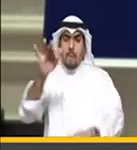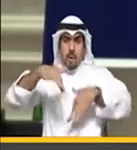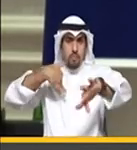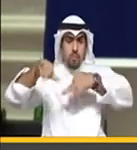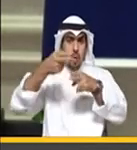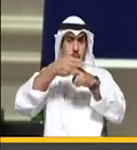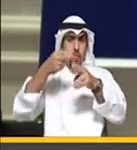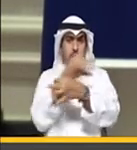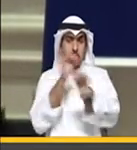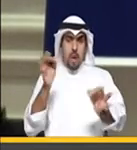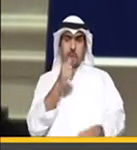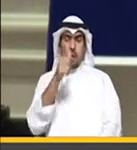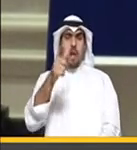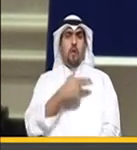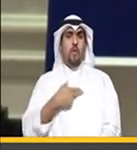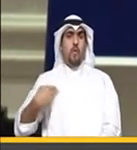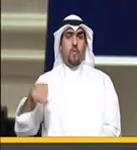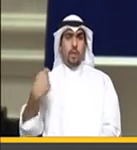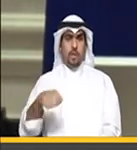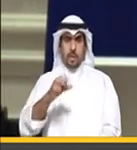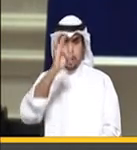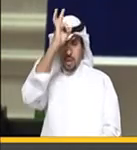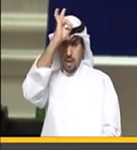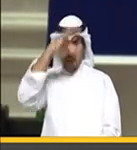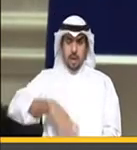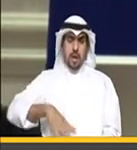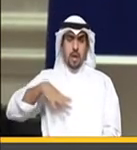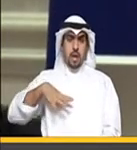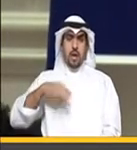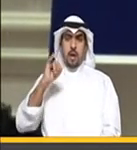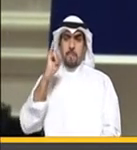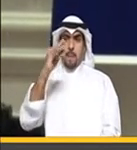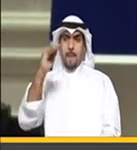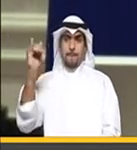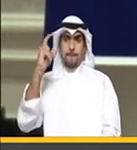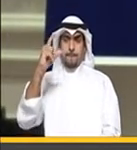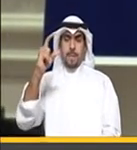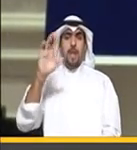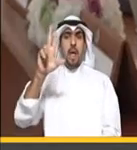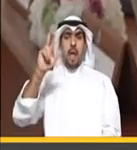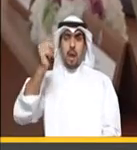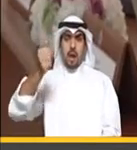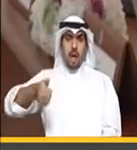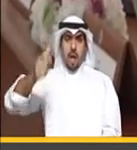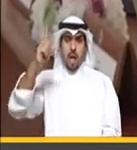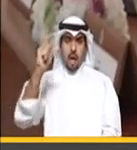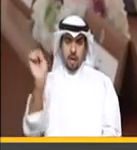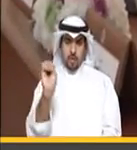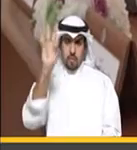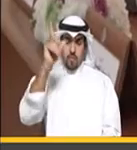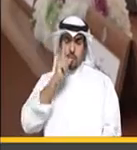ونقل معالي نائب رئيس مجلس الوزراء ووزير الداخلية الشيخ محمد الخالد الحمد الصباح